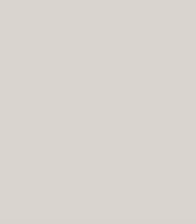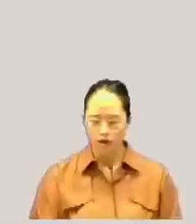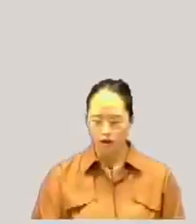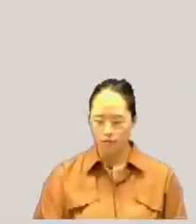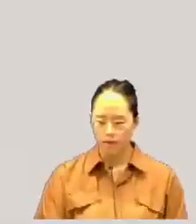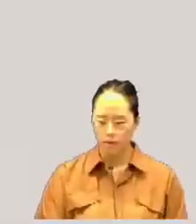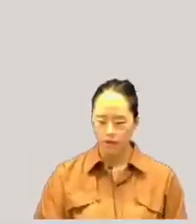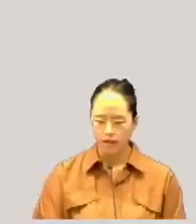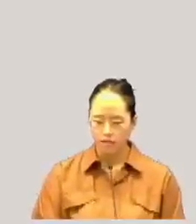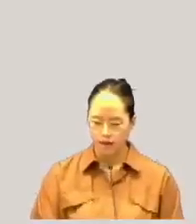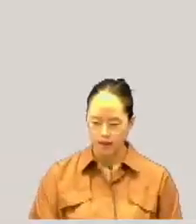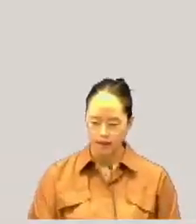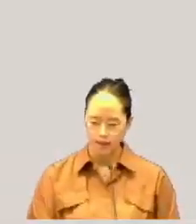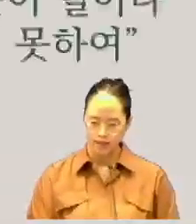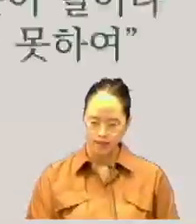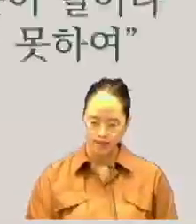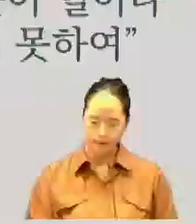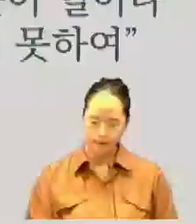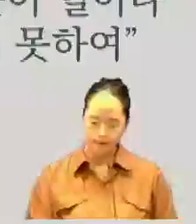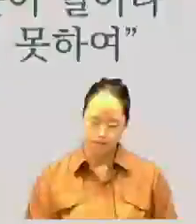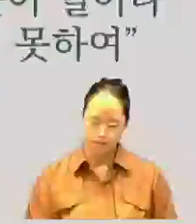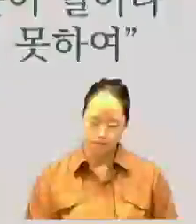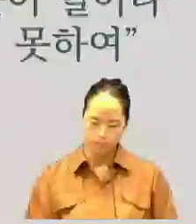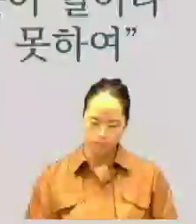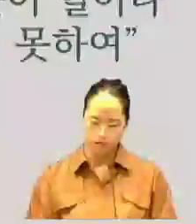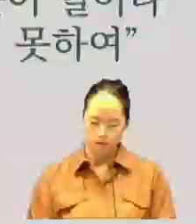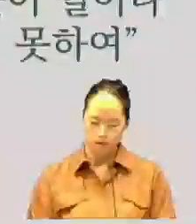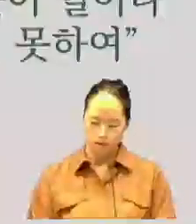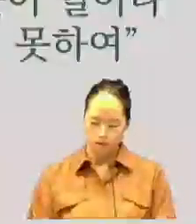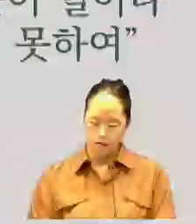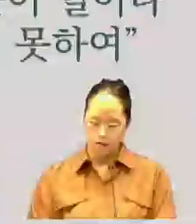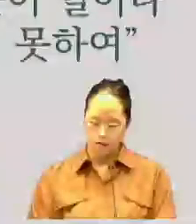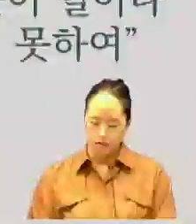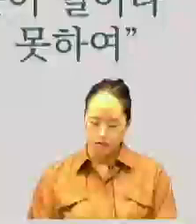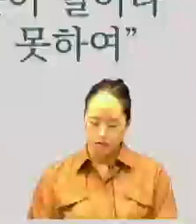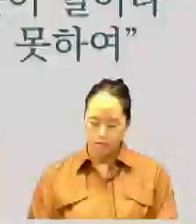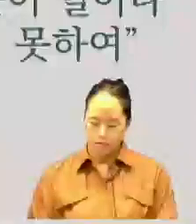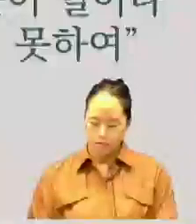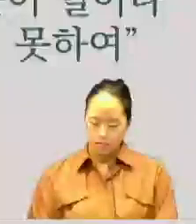最后呢，这个我们应该做的辩论，